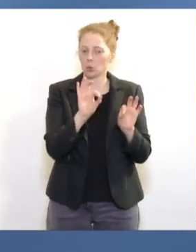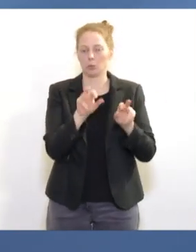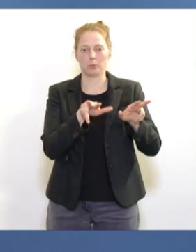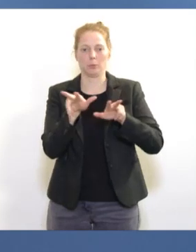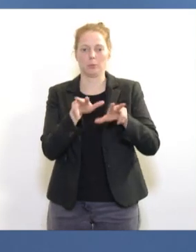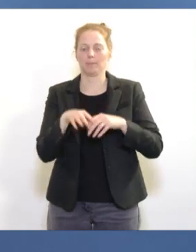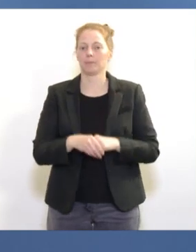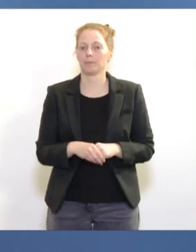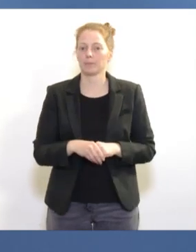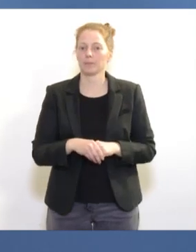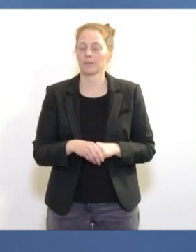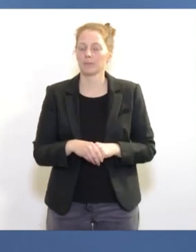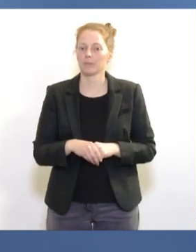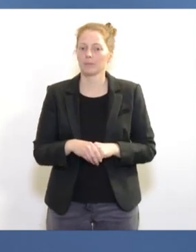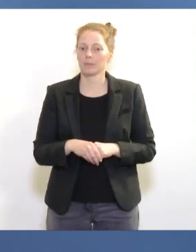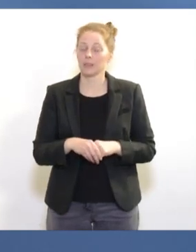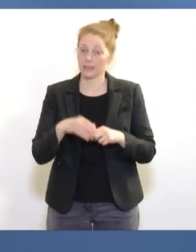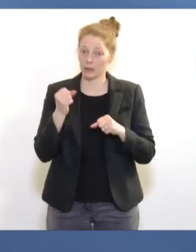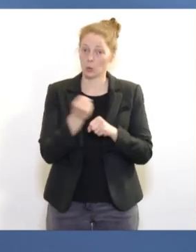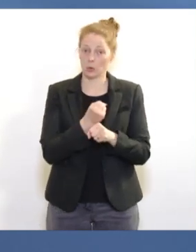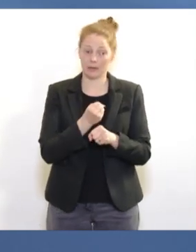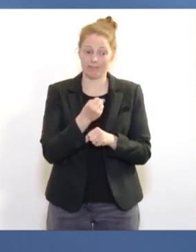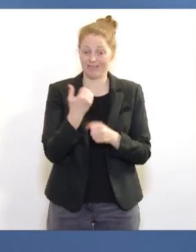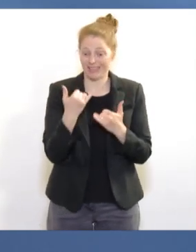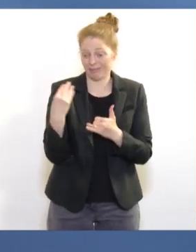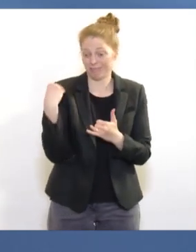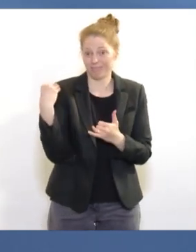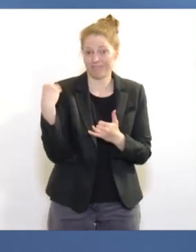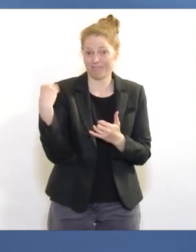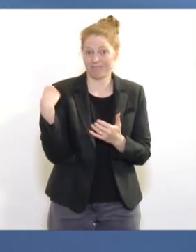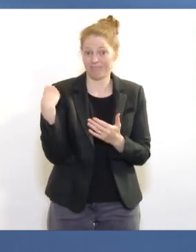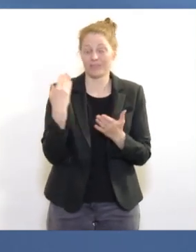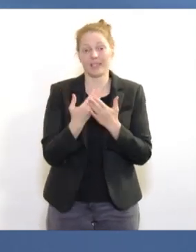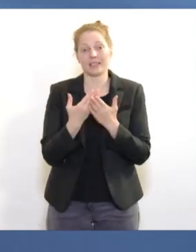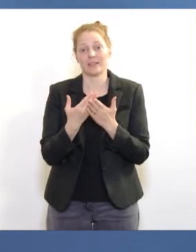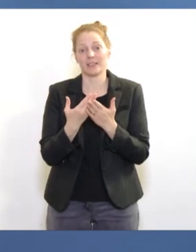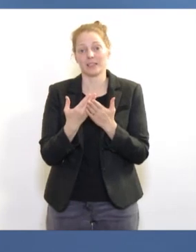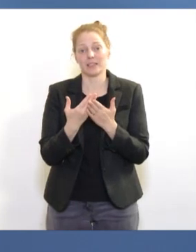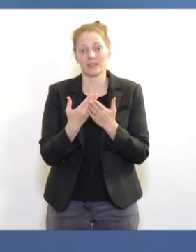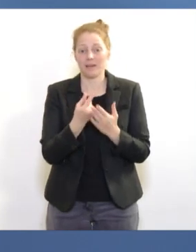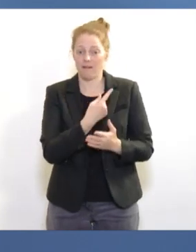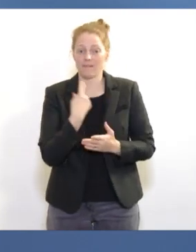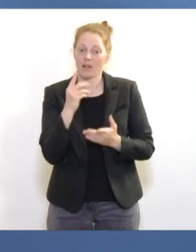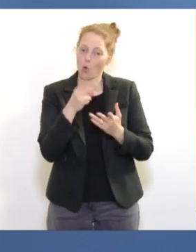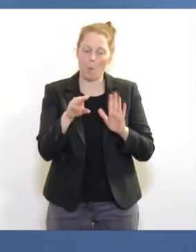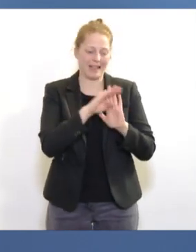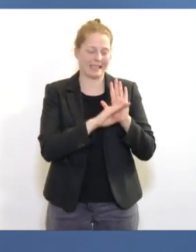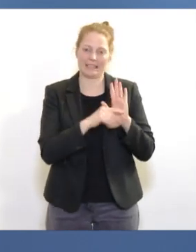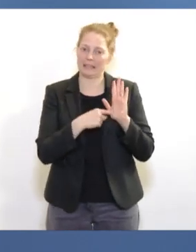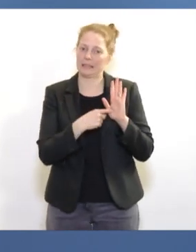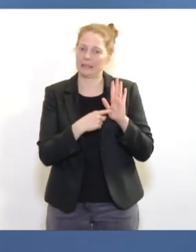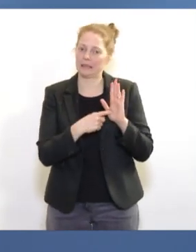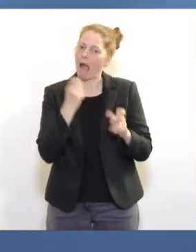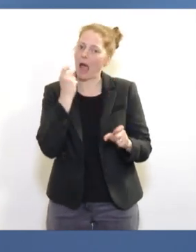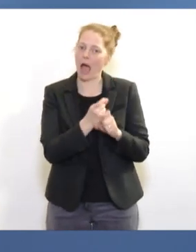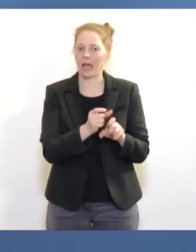um. Trotzdem, also die Menge aufgrund von den Meldungen, die wir kriegen, aufbruht, dass wir ganz hart vom Gesetz spielen lassen, für die